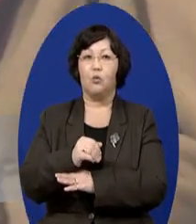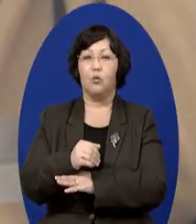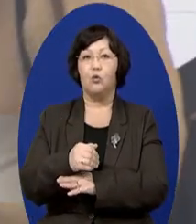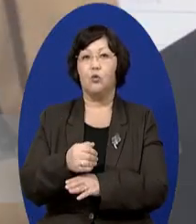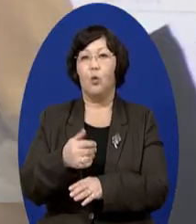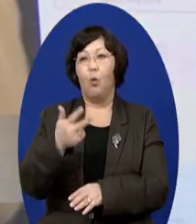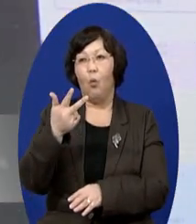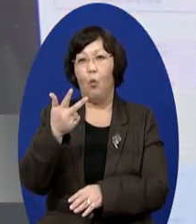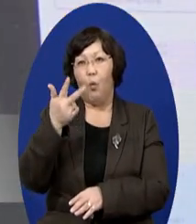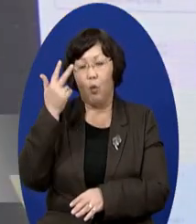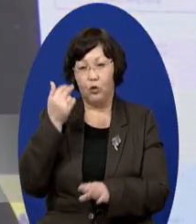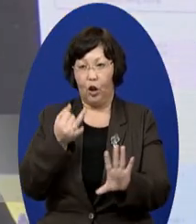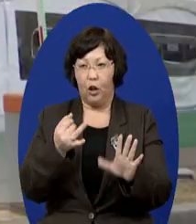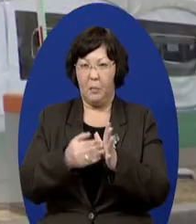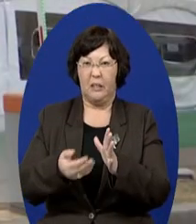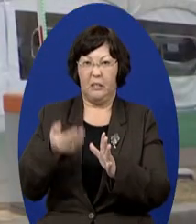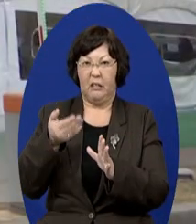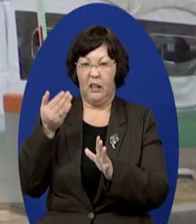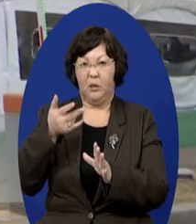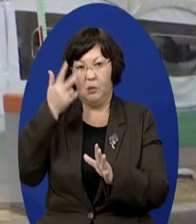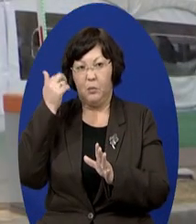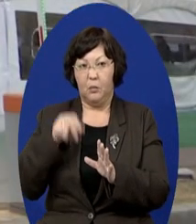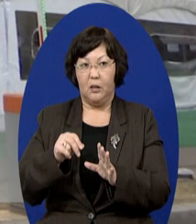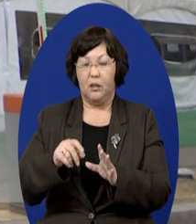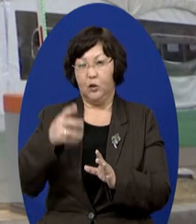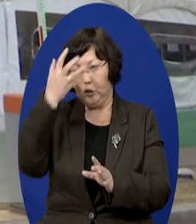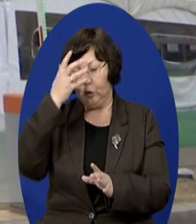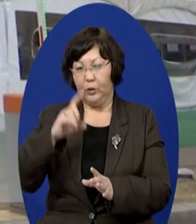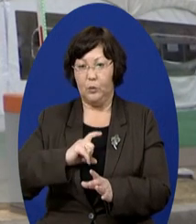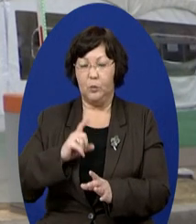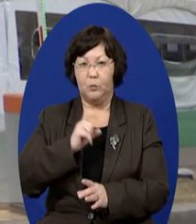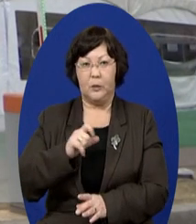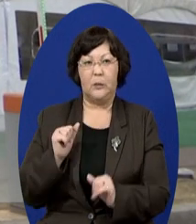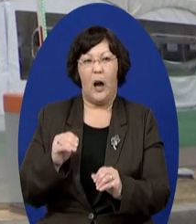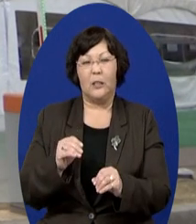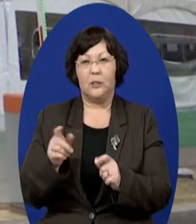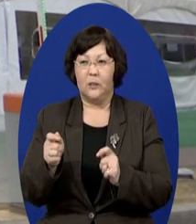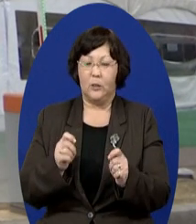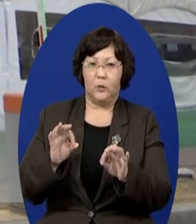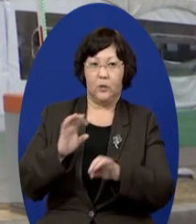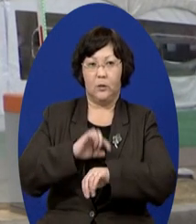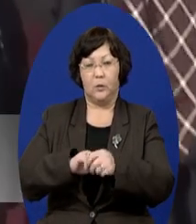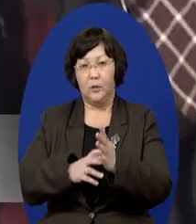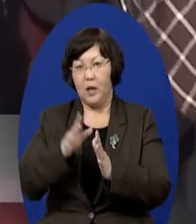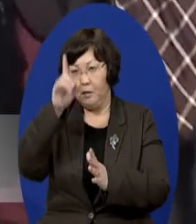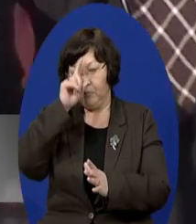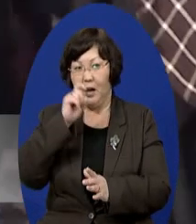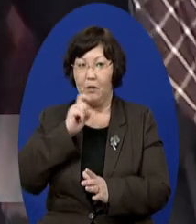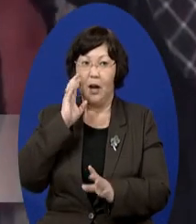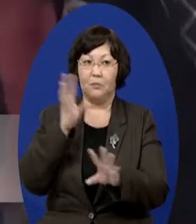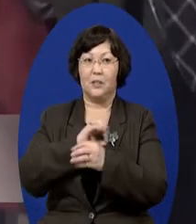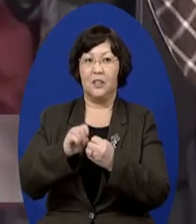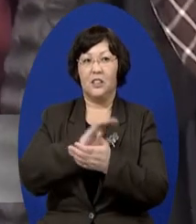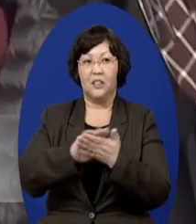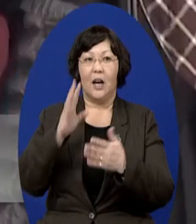дээш бүртгэгдэж байна. Иймээс эрх баригчид цар тахлыг уян хатан байдлаар зохицуулахын тулд төлөвлөсний дагуу эмнэлгийн хариу арга хэмжээний шин системд